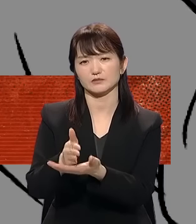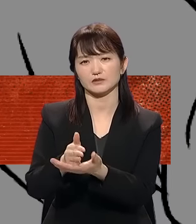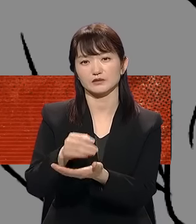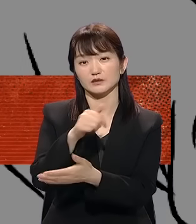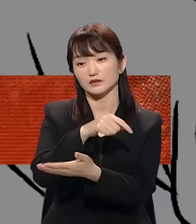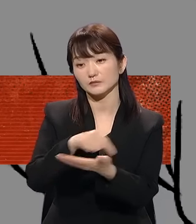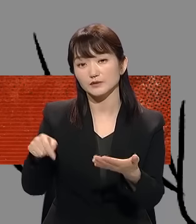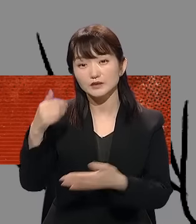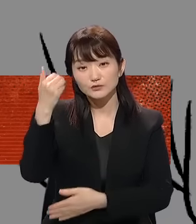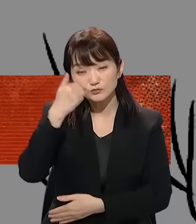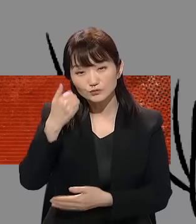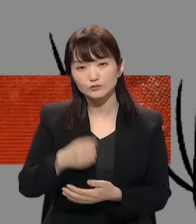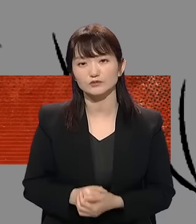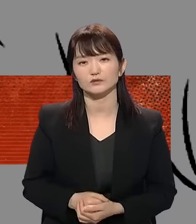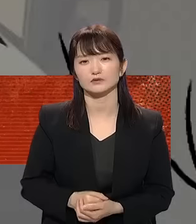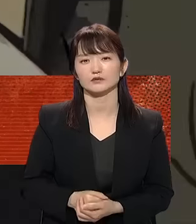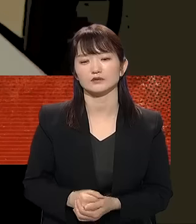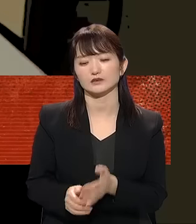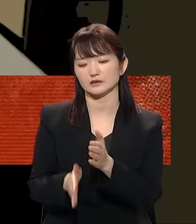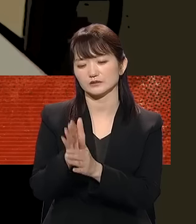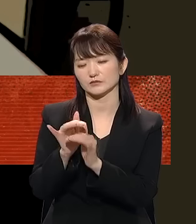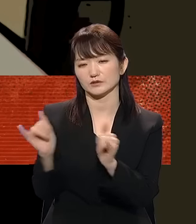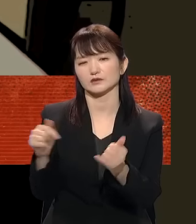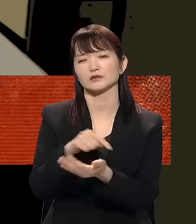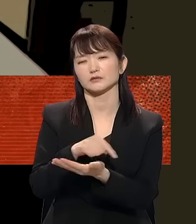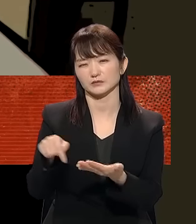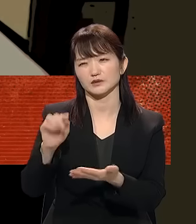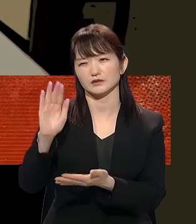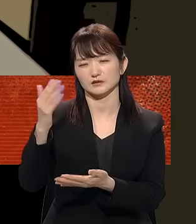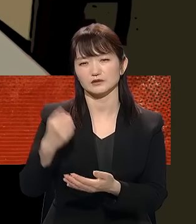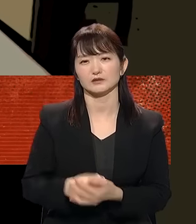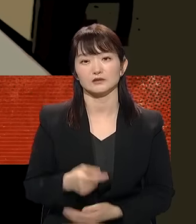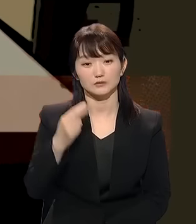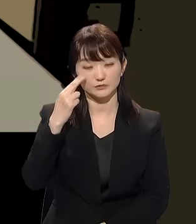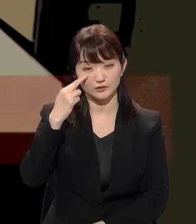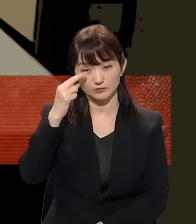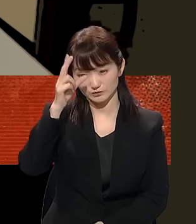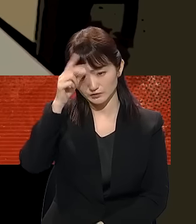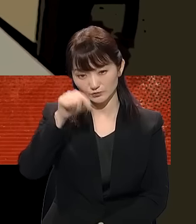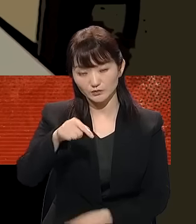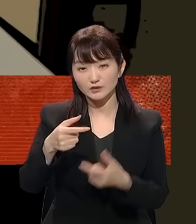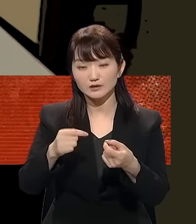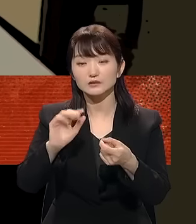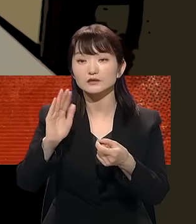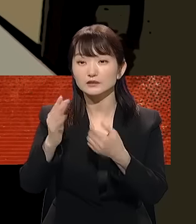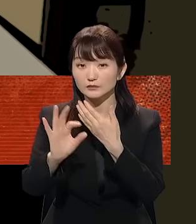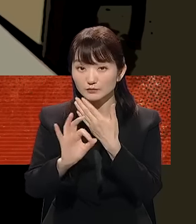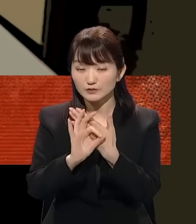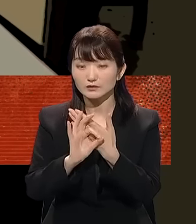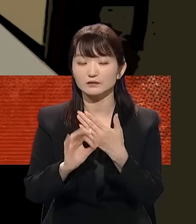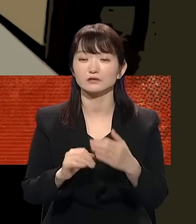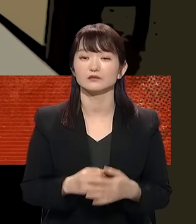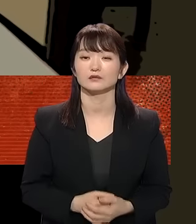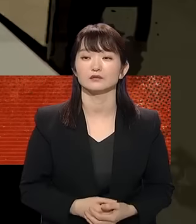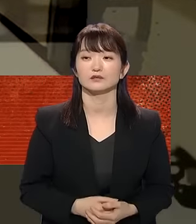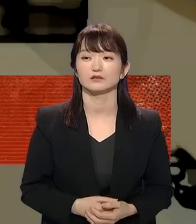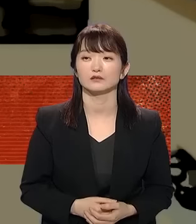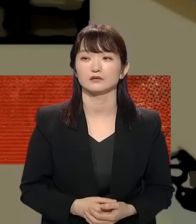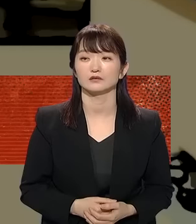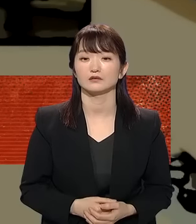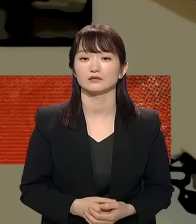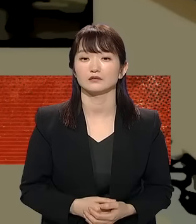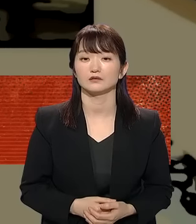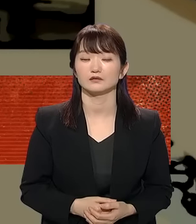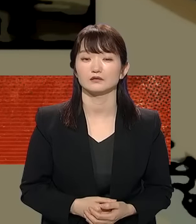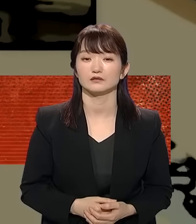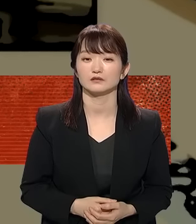가느냐 선량한 시민들한테 간다 이게 미국 경찰에서 만약에 이렇게 된다면 정말 저 사람은요